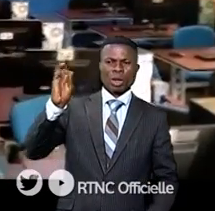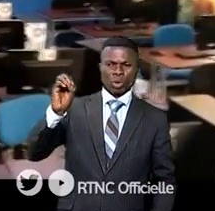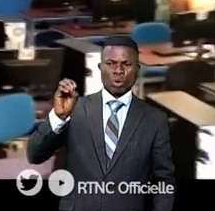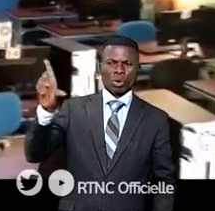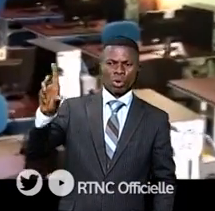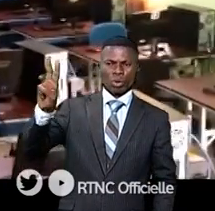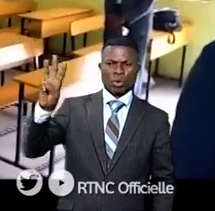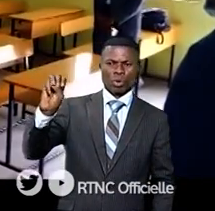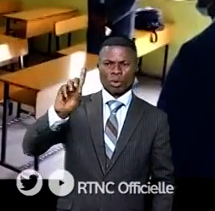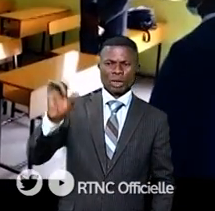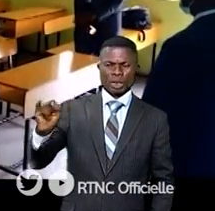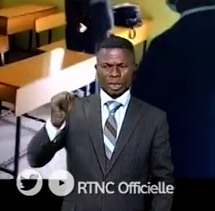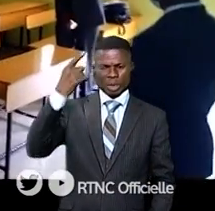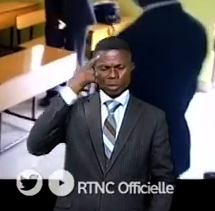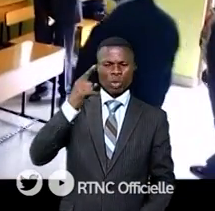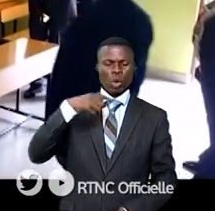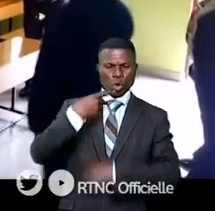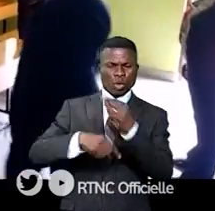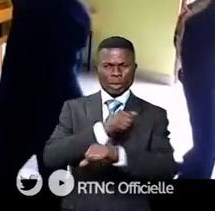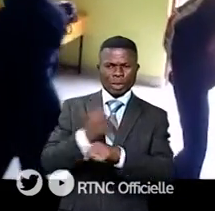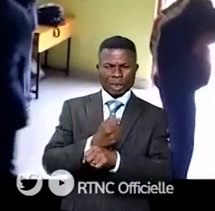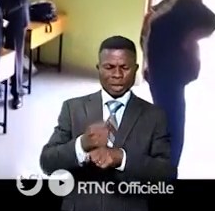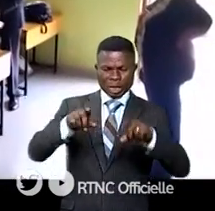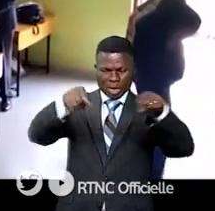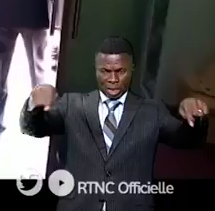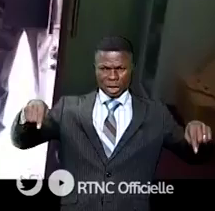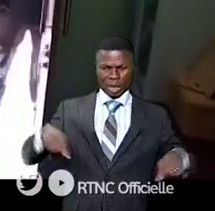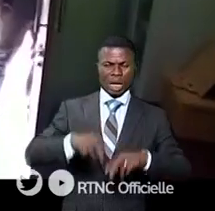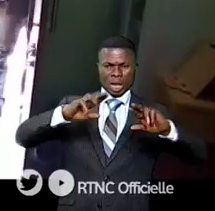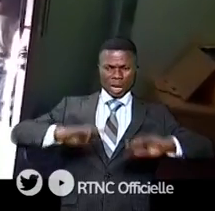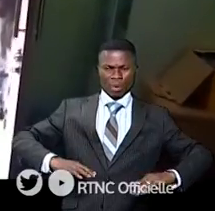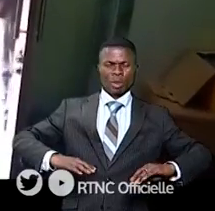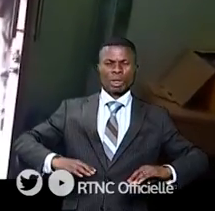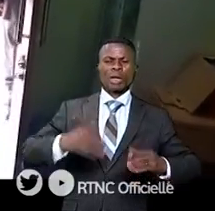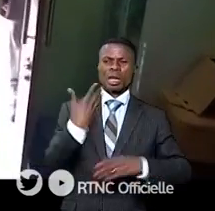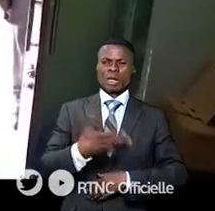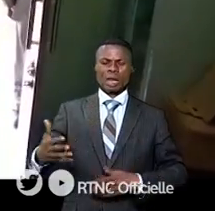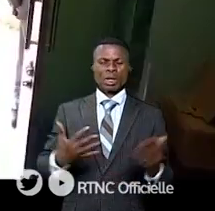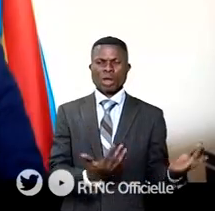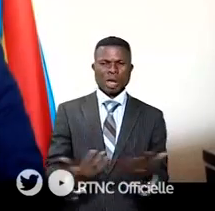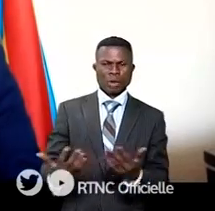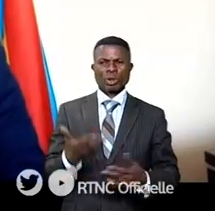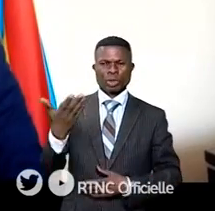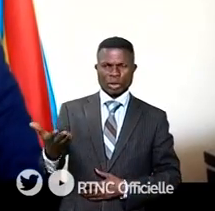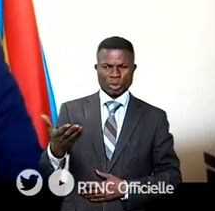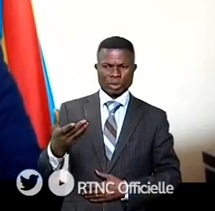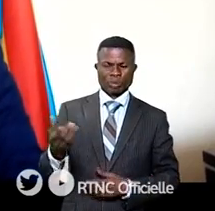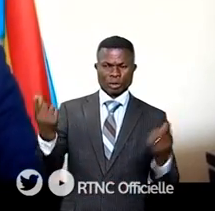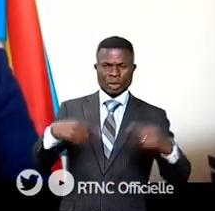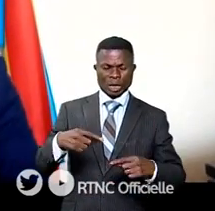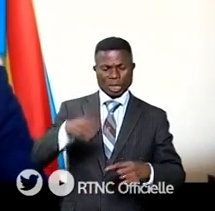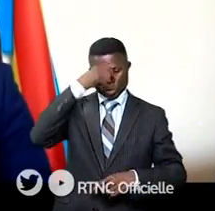l'antenne de son institution, des salles équipées en bancs et matériel informatique. Lorsque nous avons